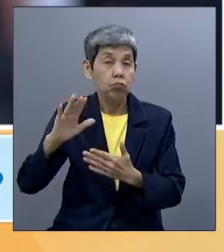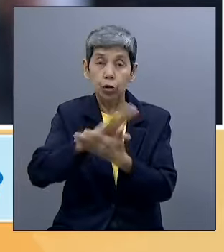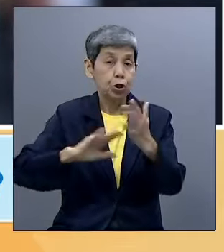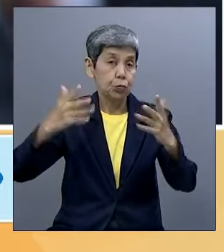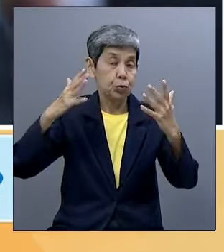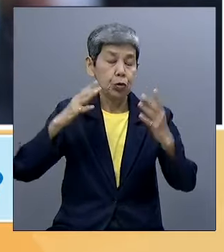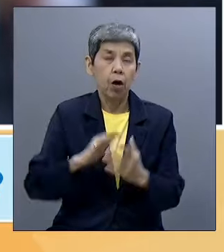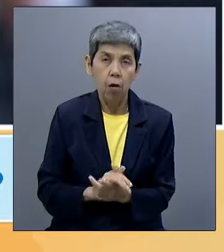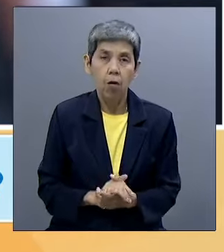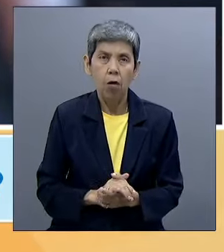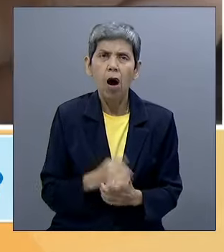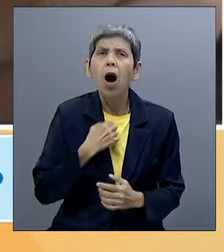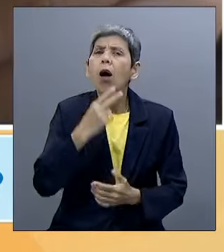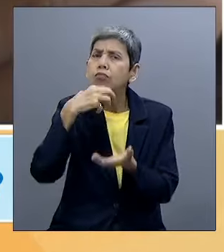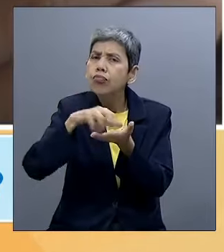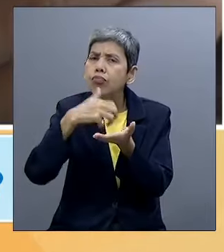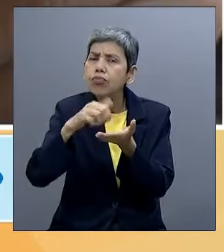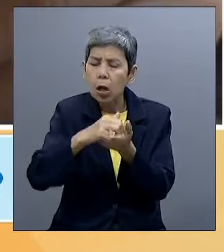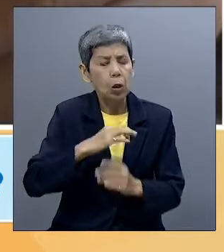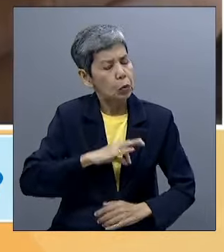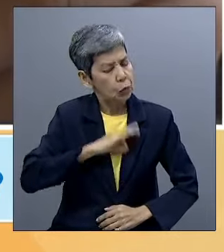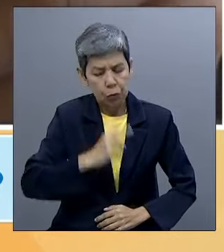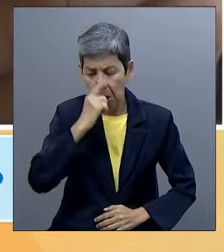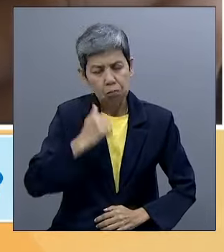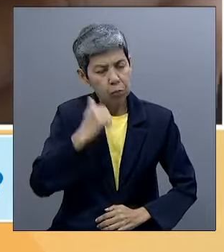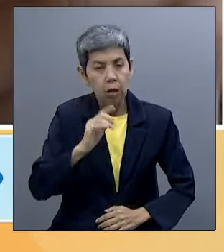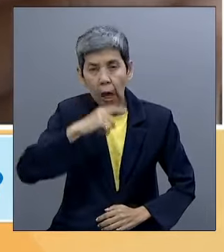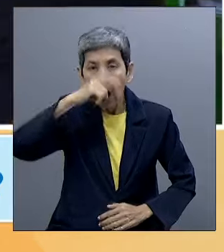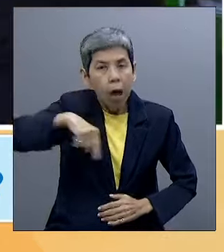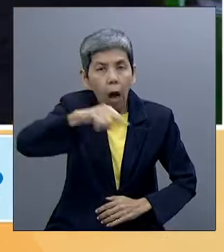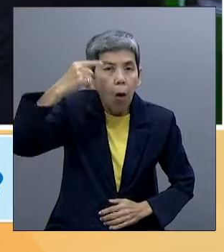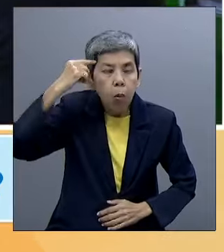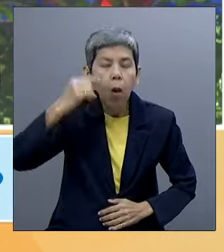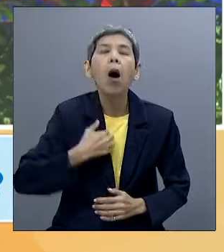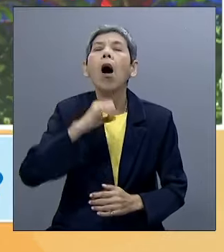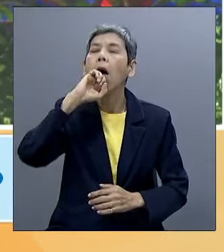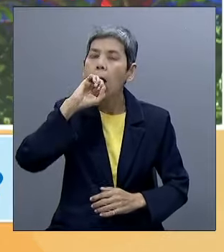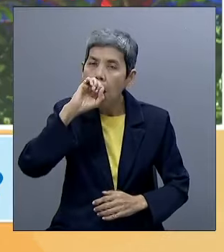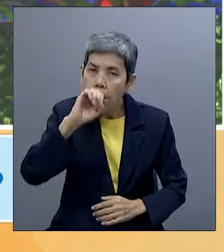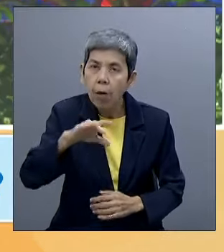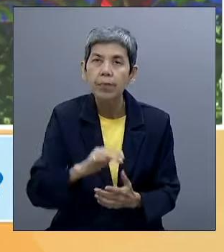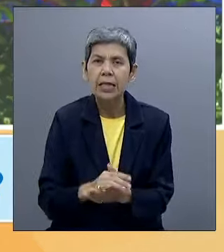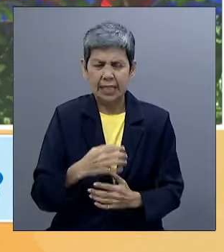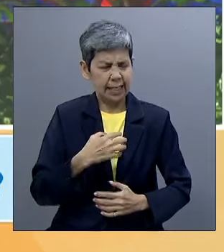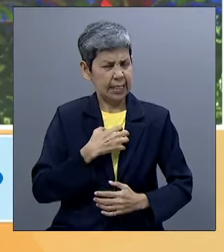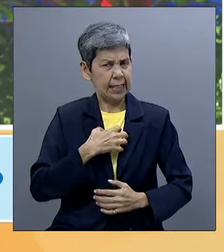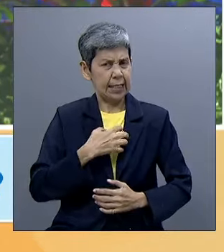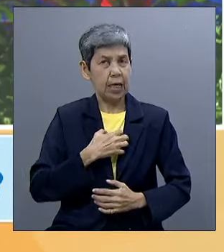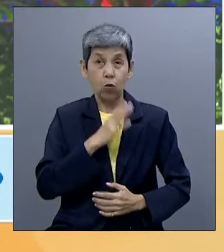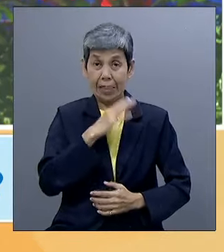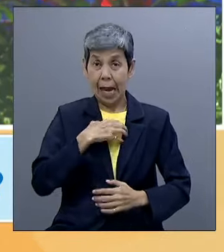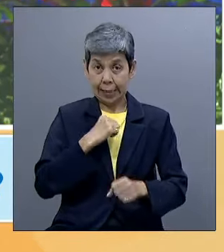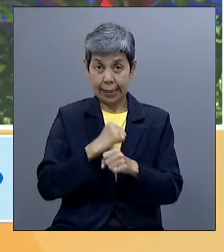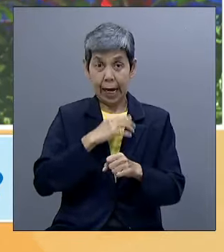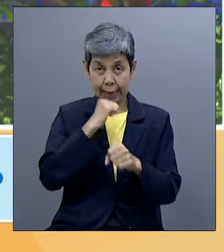ครับ อันนี้เป็นเรื่องของความน่าภาคภูมิใจที่คนไทยหลายคนไม่รู้นะครับ แต่ว่าอาจารย์กำลังจะบอกว่าสิ่งที่ต้องการเนี่ยตอนนี้ถ้าเกิดอยากจะเริ่มเข้